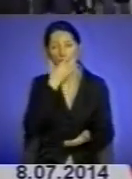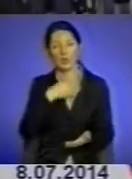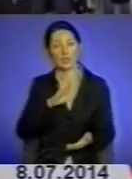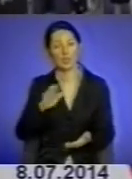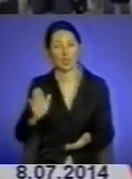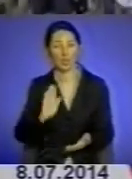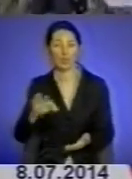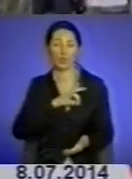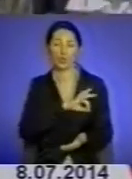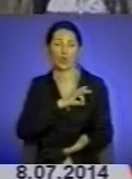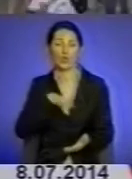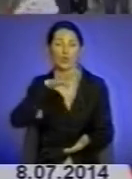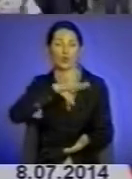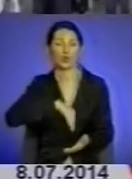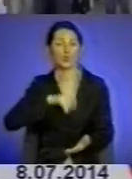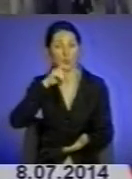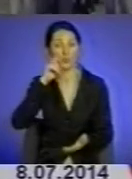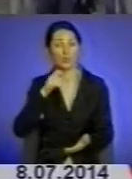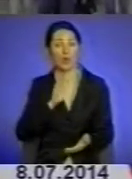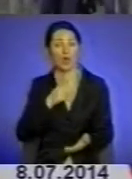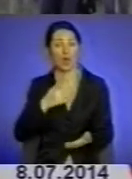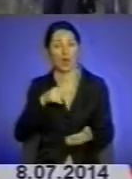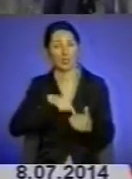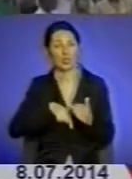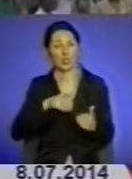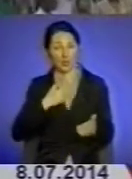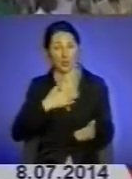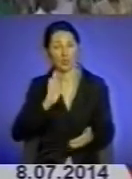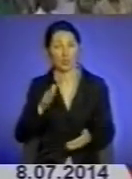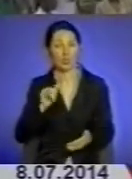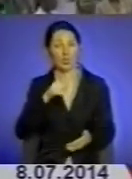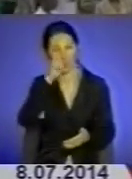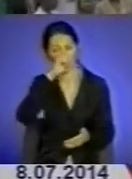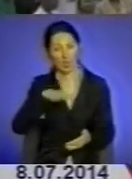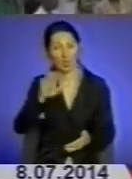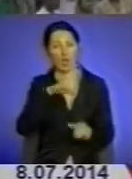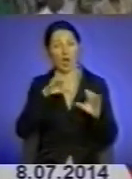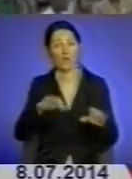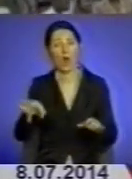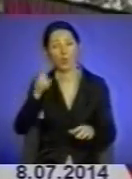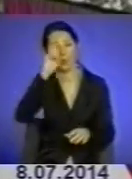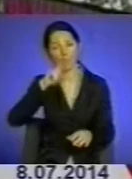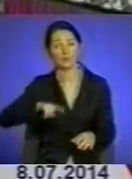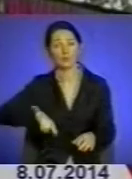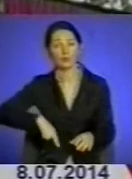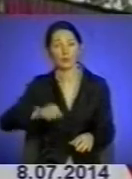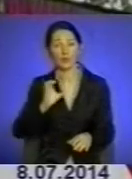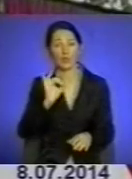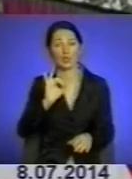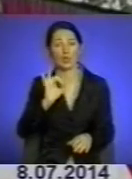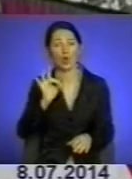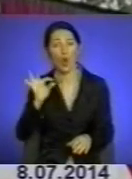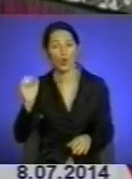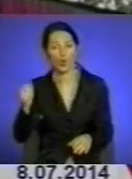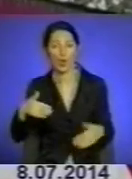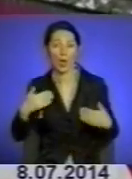в дусі патріотизму, значить у нас буде і країна. Голова облдержадміністрації Олег Сиротюк привітав жителів